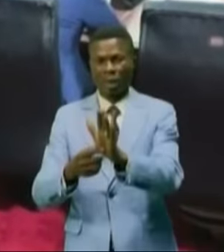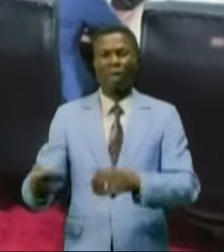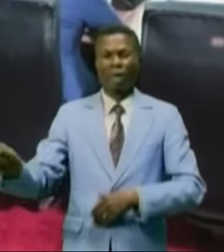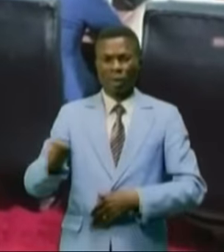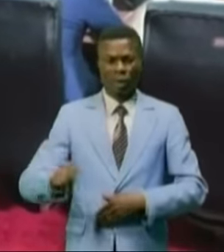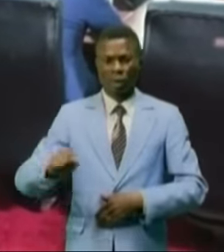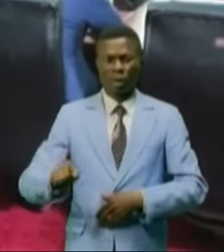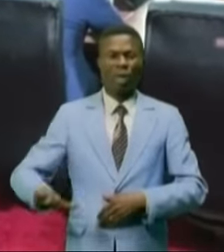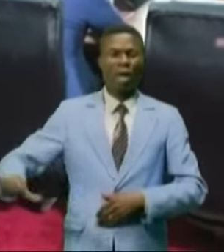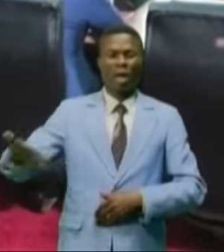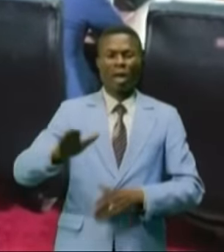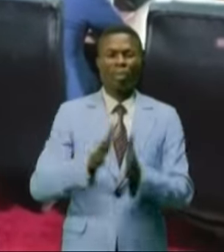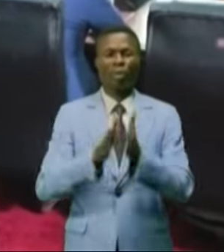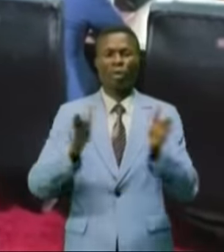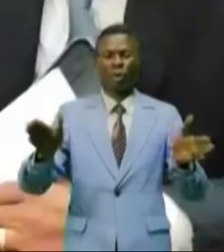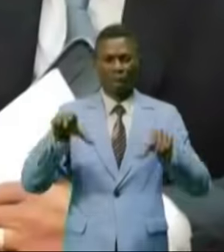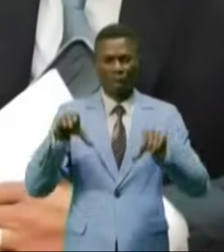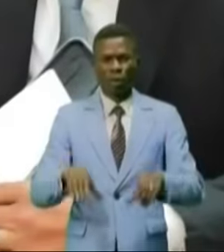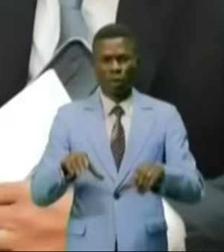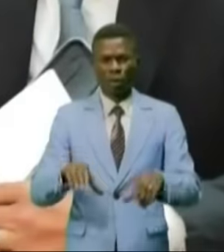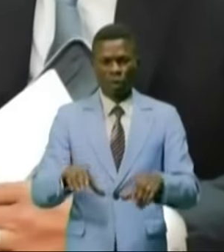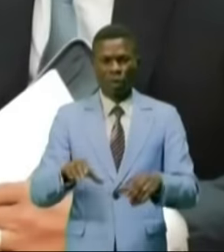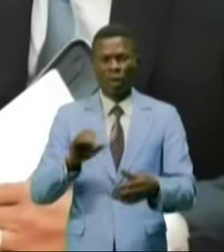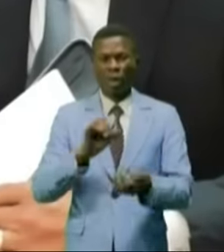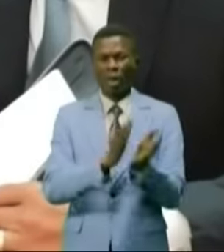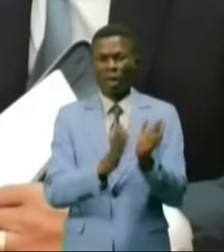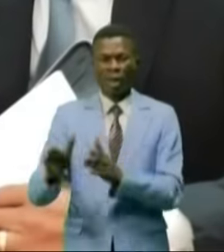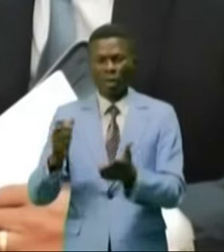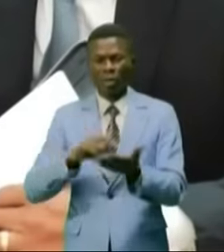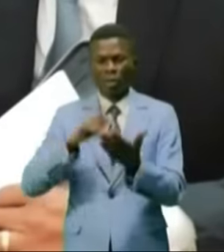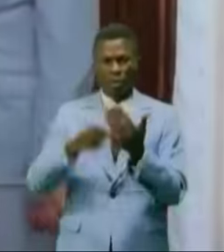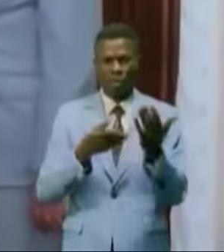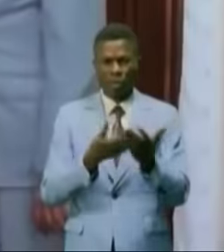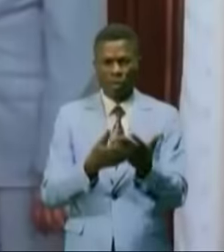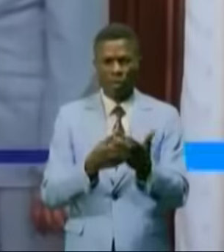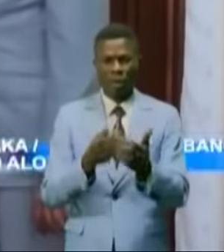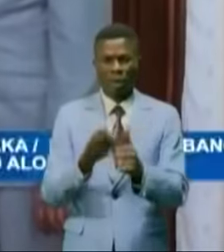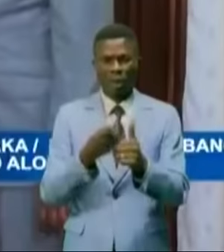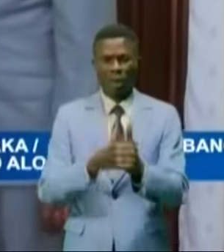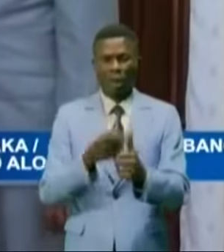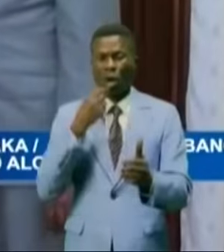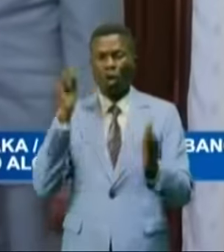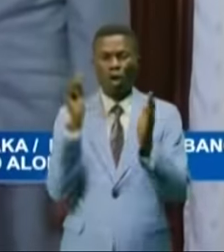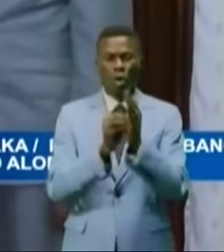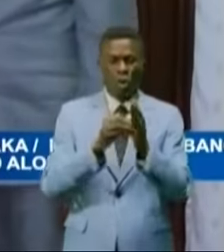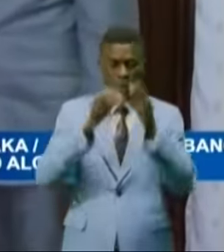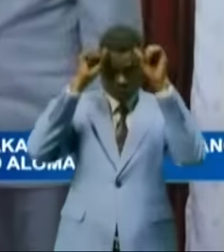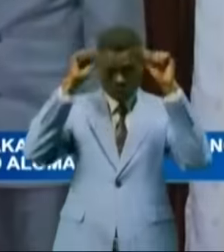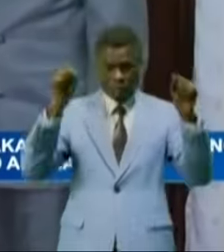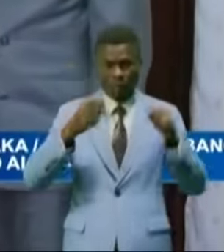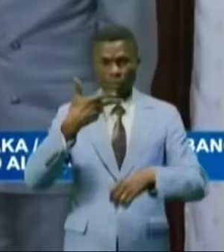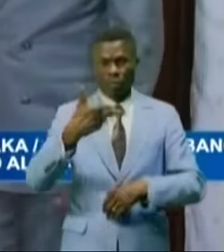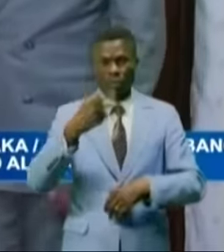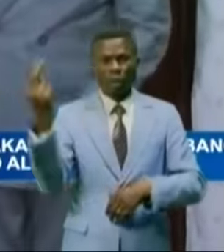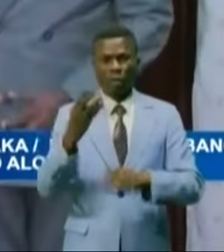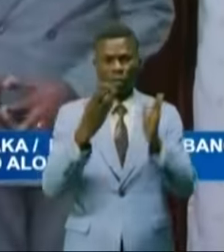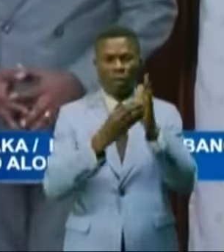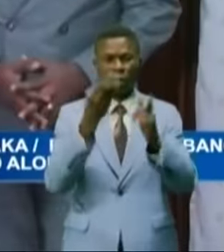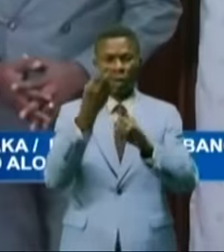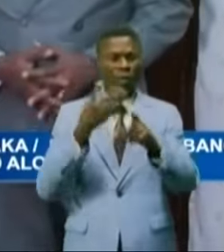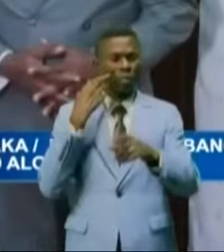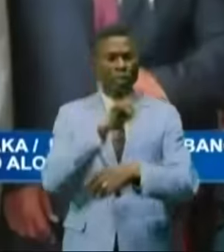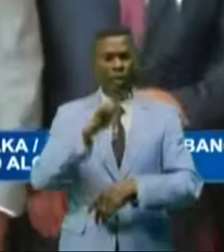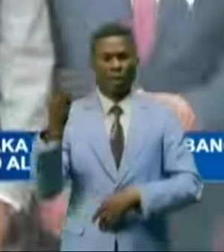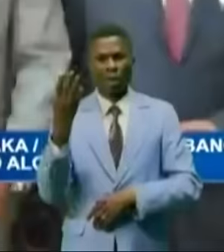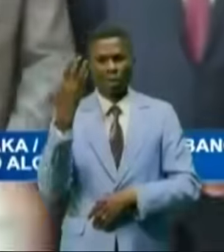sur toute l'étendue du pays dans les actions prévues par ce programme. Nommé sur ordonnance présidentielle le mercredi 29 mai 2024,